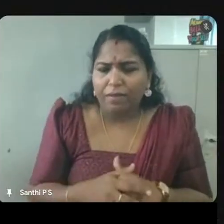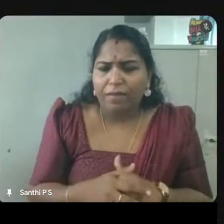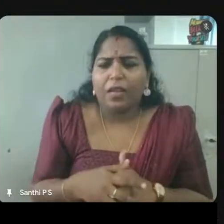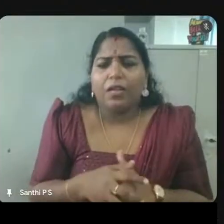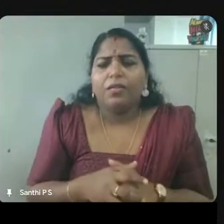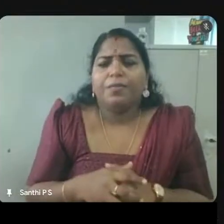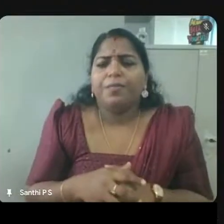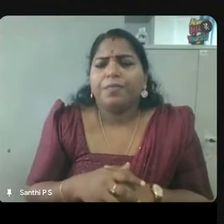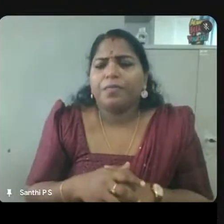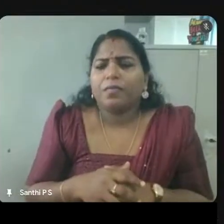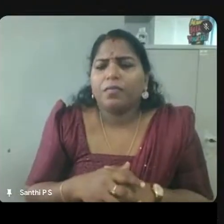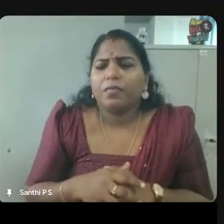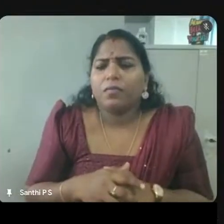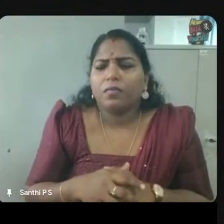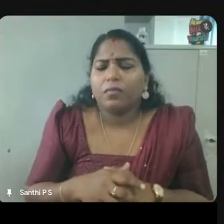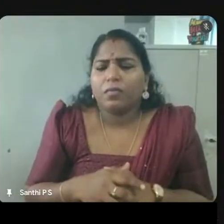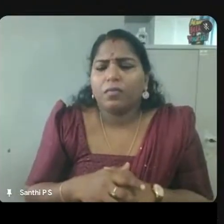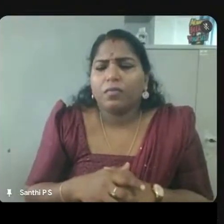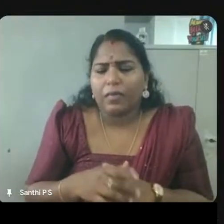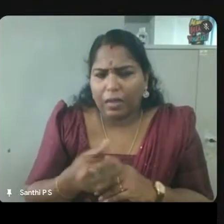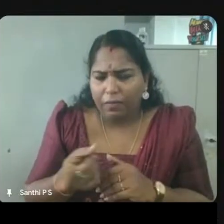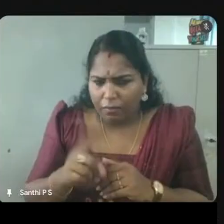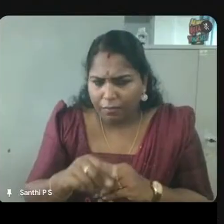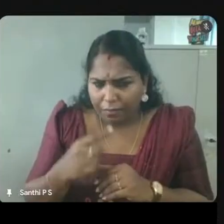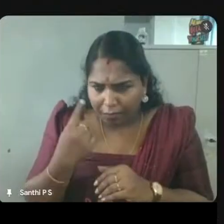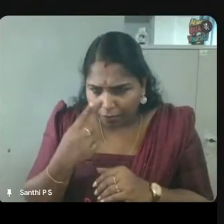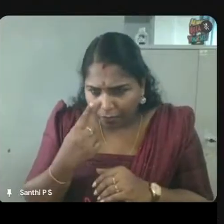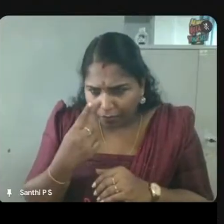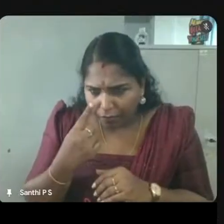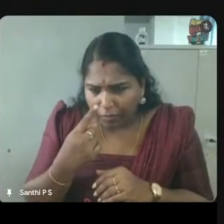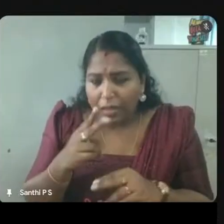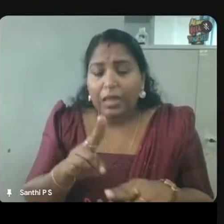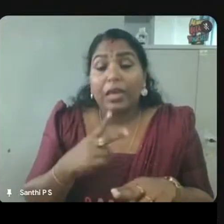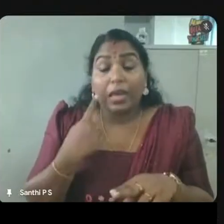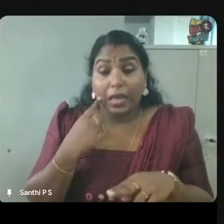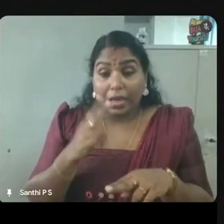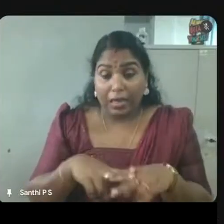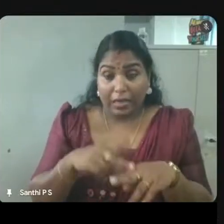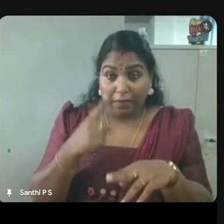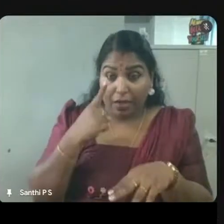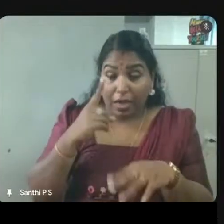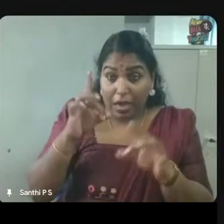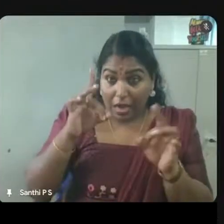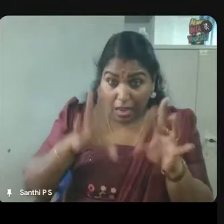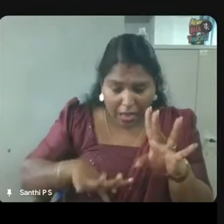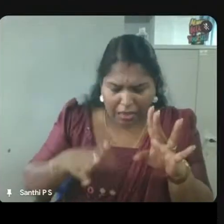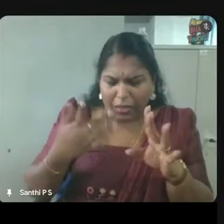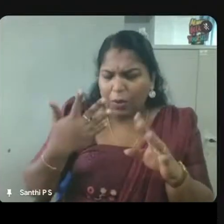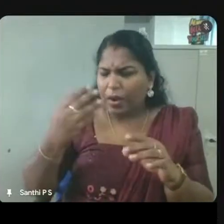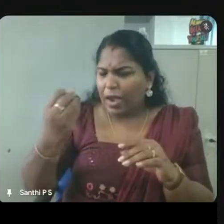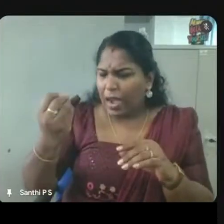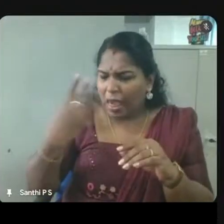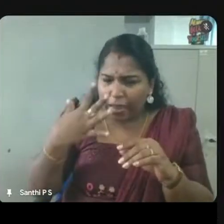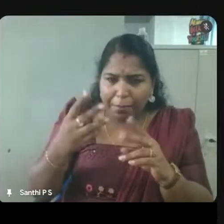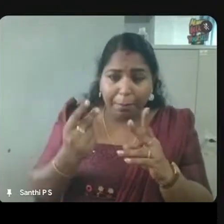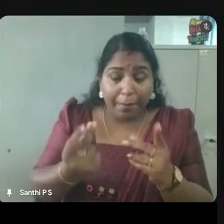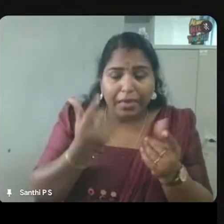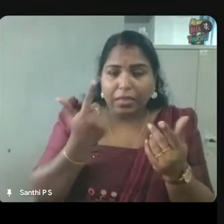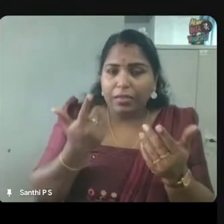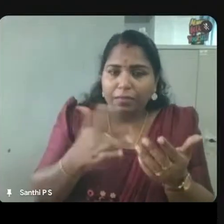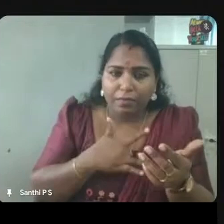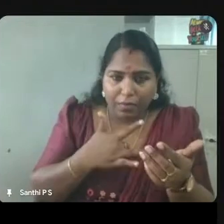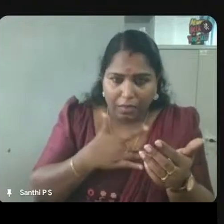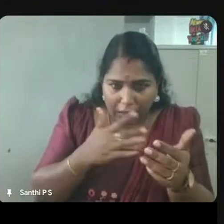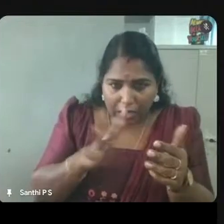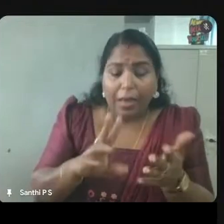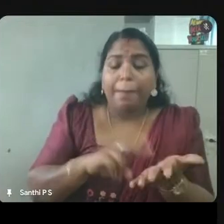ഇത് തുടങ്ങിയപ്പോഴോ വേണം? അങ്ങനെ ഫ്ലാഷസ് കണ്ടാൽ അതൊരു എമർജൻസി ആണ്, അതൊരു വാർണിംഗ് സൈൻ ആണ്. അത് റെറ്റിനയിൽ പുള്ള് ചെയ്യുന്നുണ്ട് എന്നുള്ളത്.